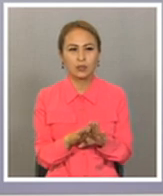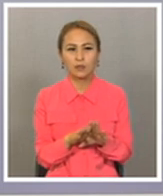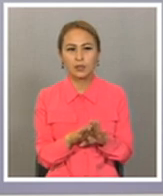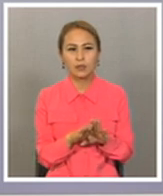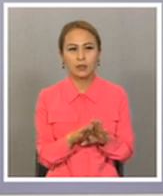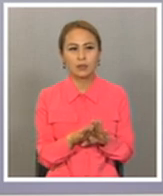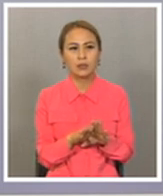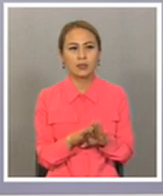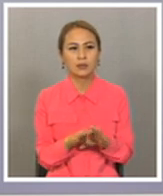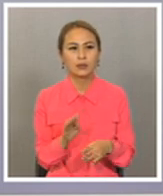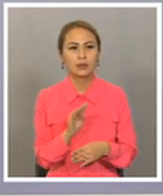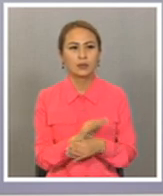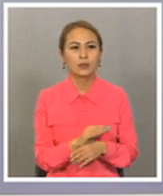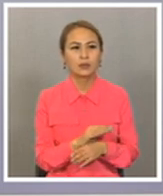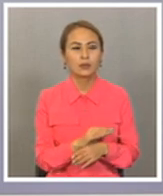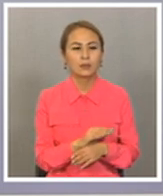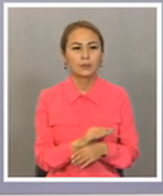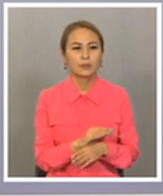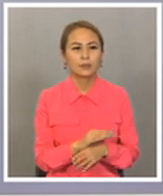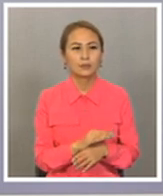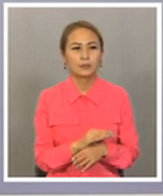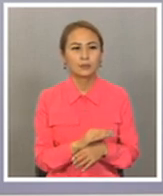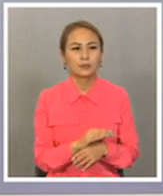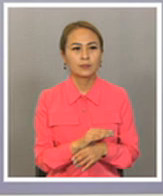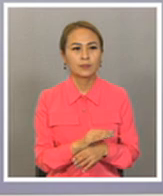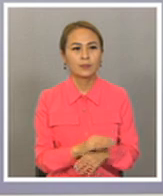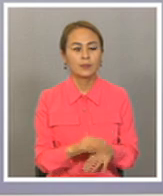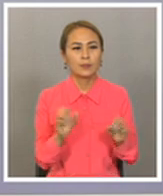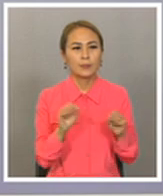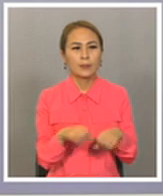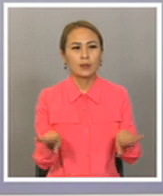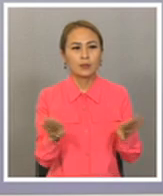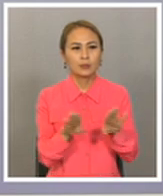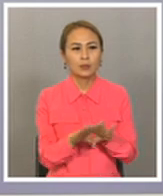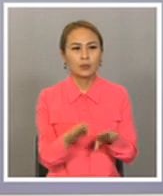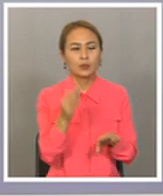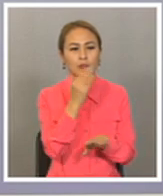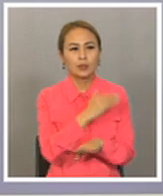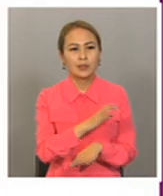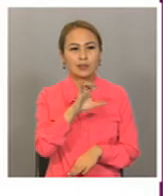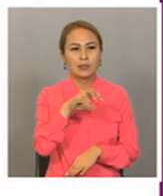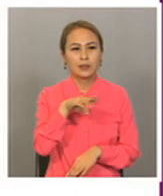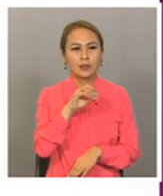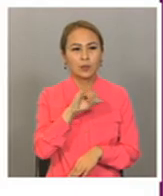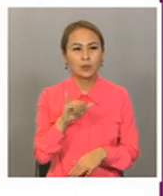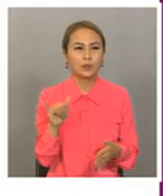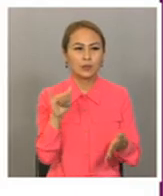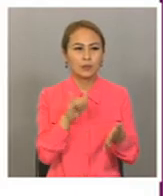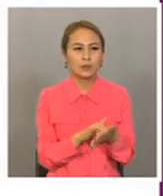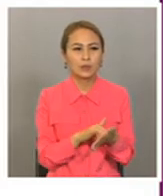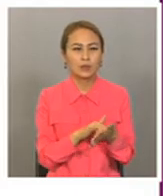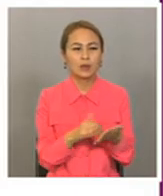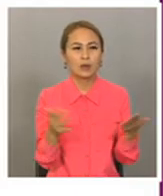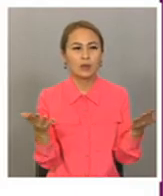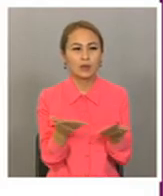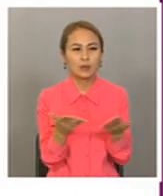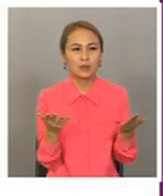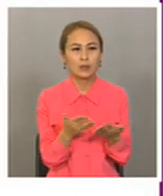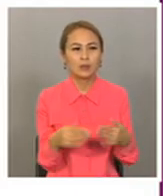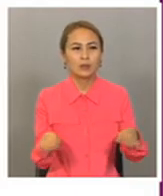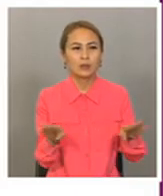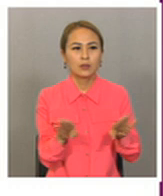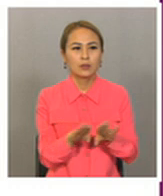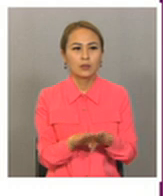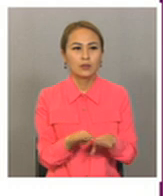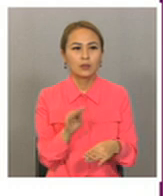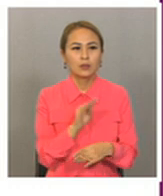түрі қайсы деп ойлайсыздар? Я, бұл сілтеу есімдігі. Қандай, қанша,